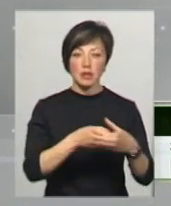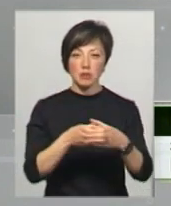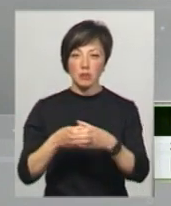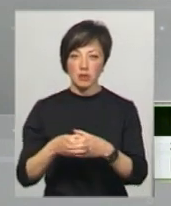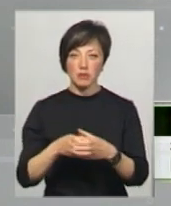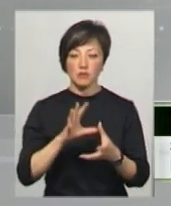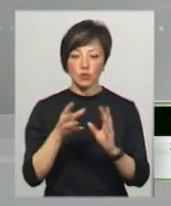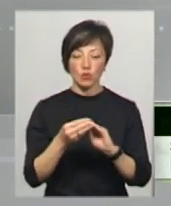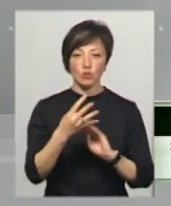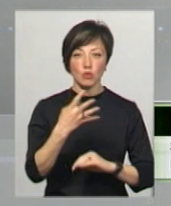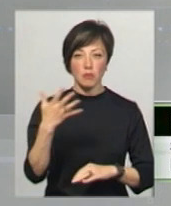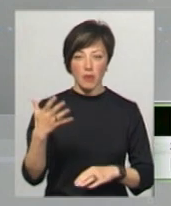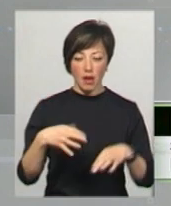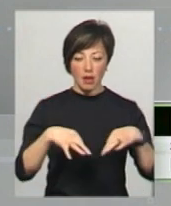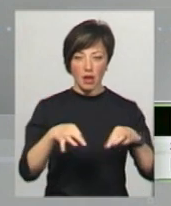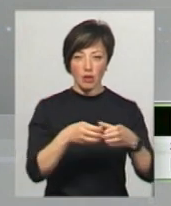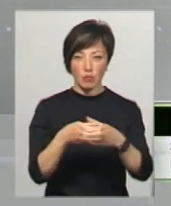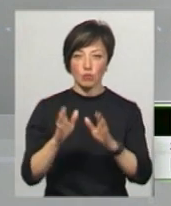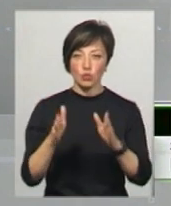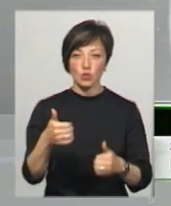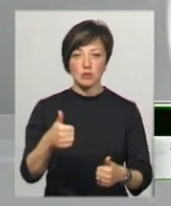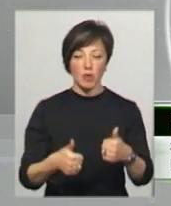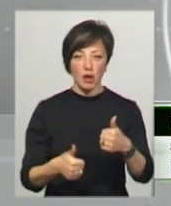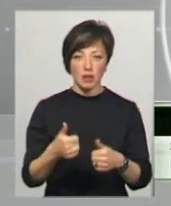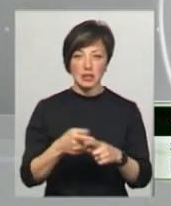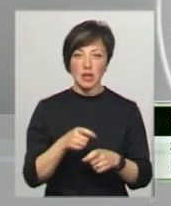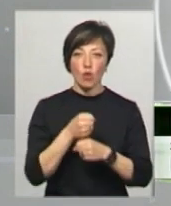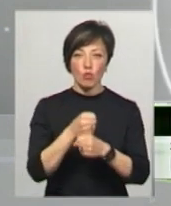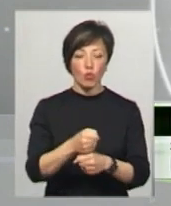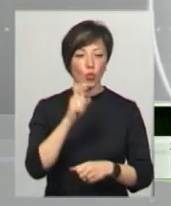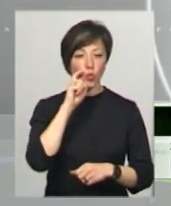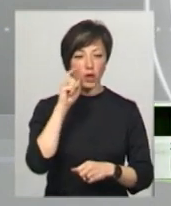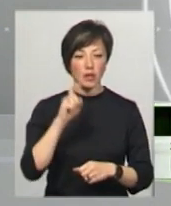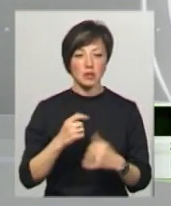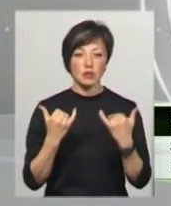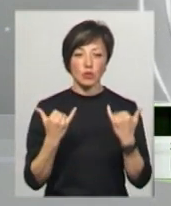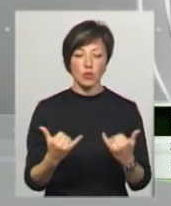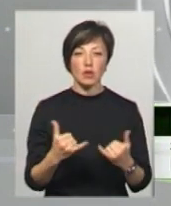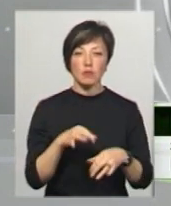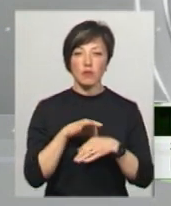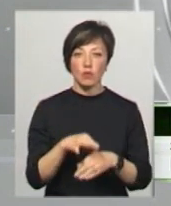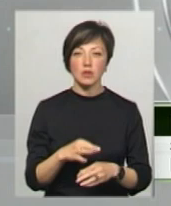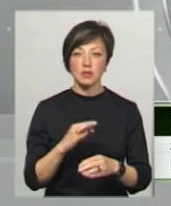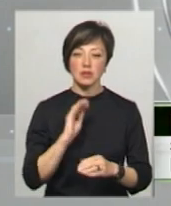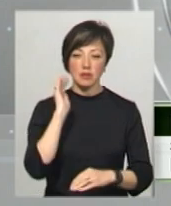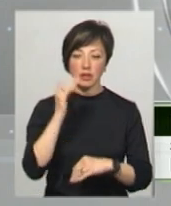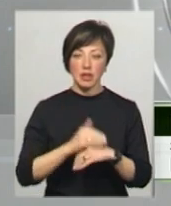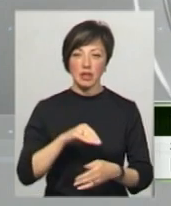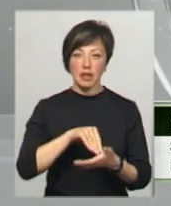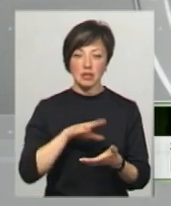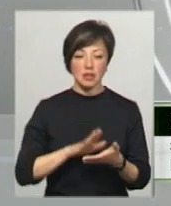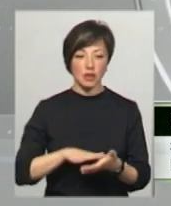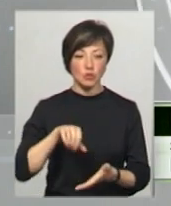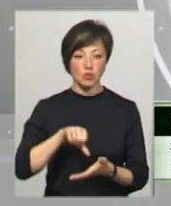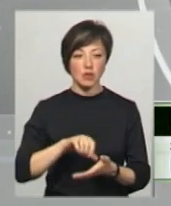рівно 45 екіпажів є, які будуть змагатися. Це Кубок України. Сьогодні проходить цілий день реєстрація учасників